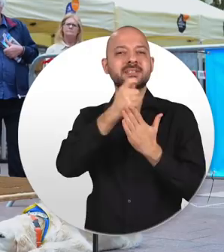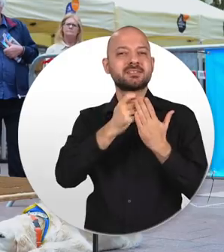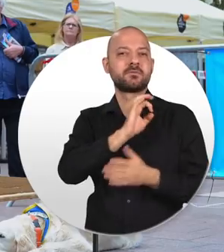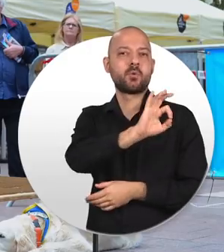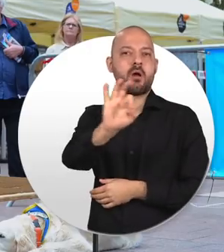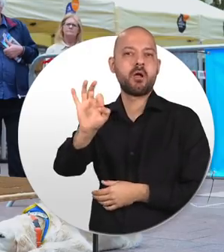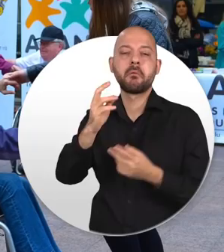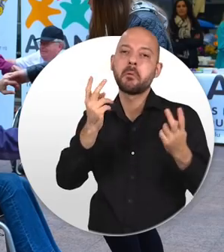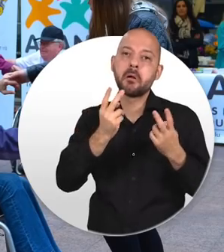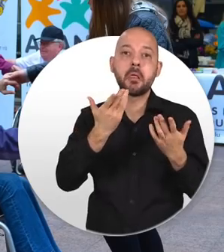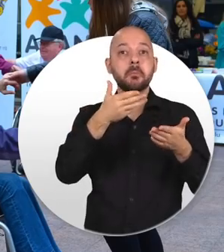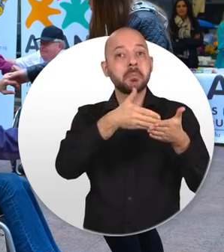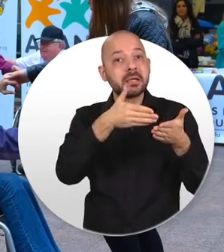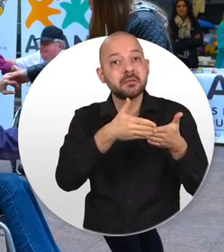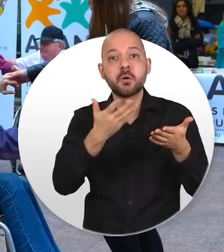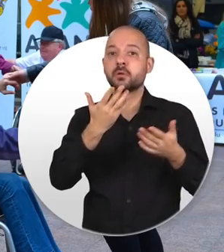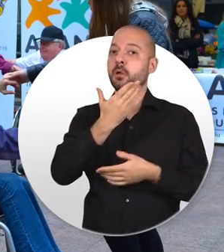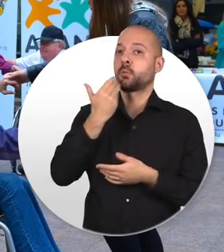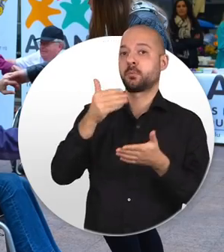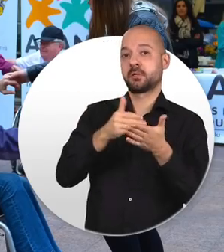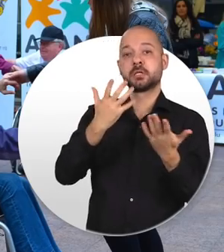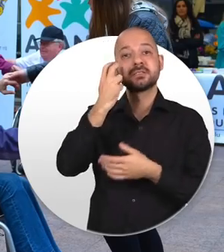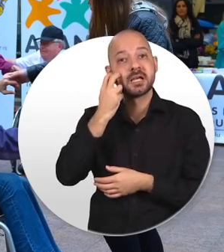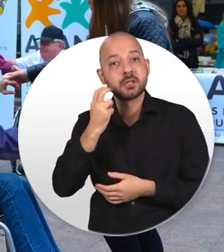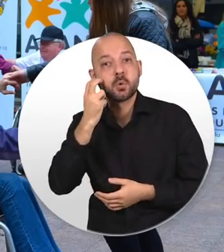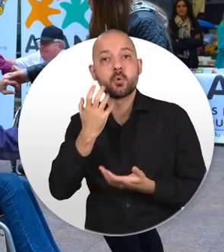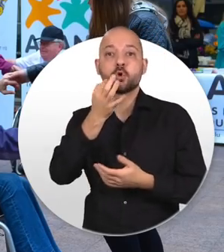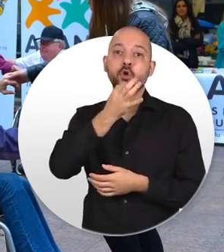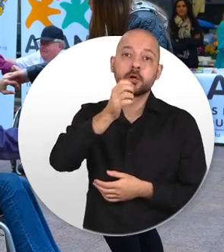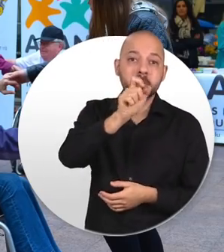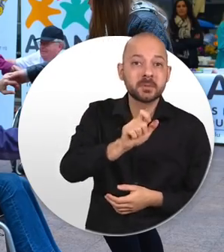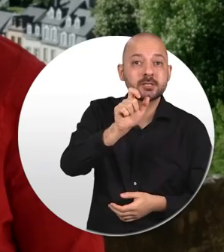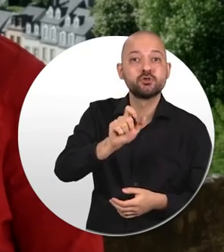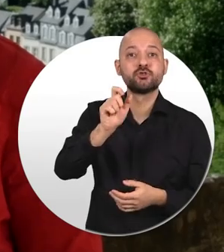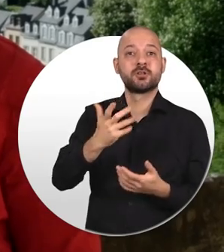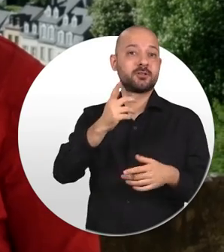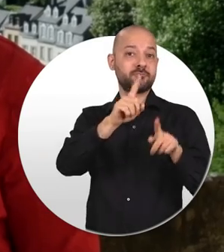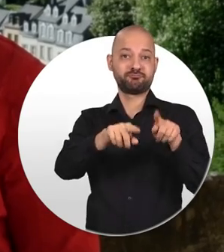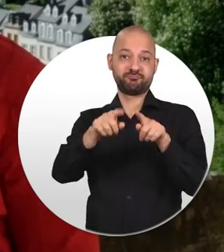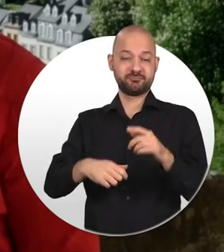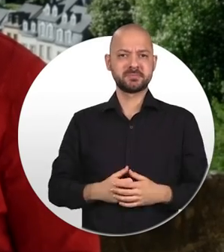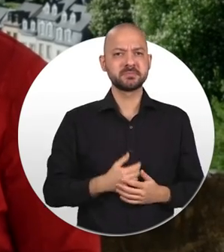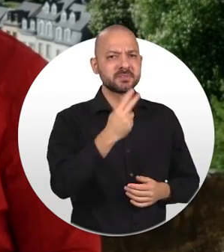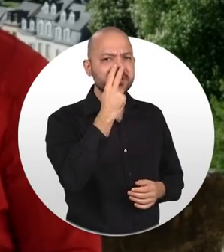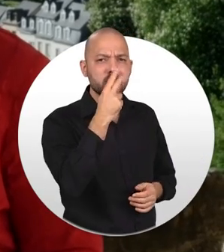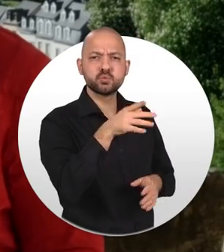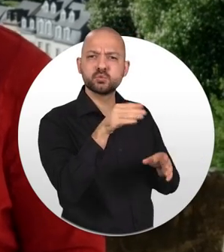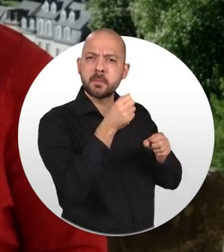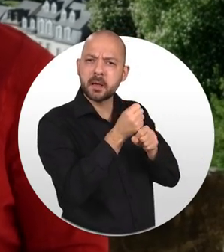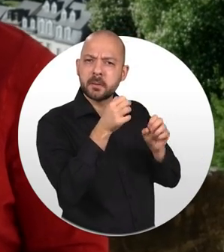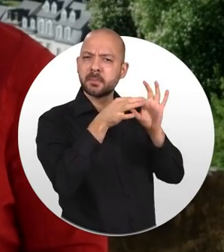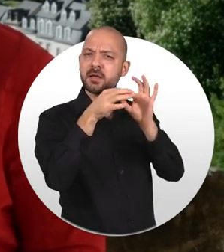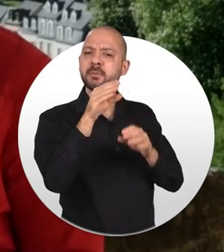All, behindert, nicht behindert, Senioren, Jungkleid und so weiter. Info-Handicap, wie gesagt, zusammenarbeitet mit denen